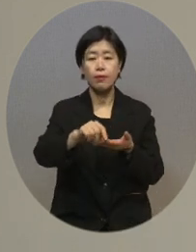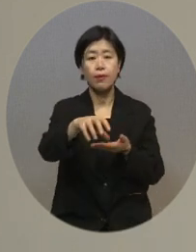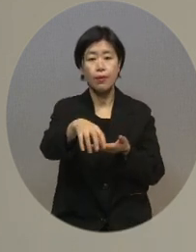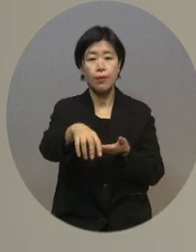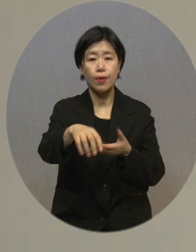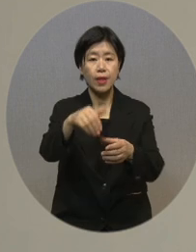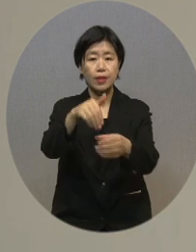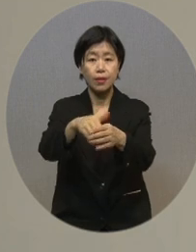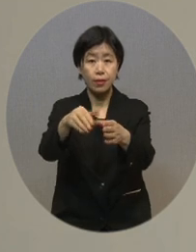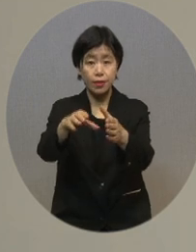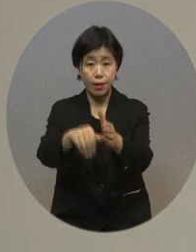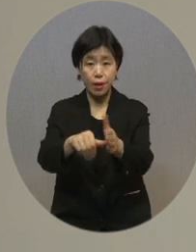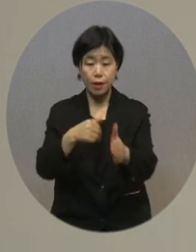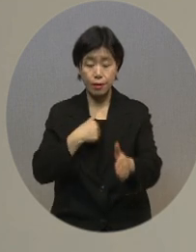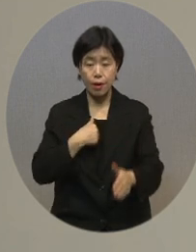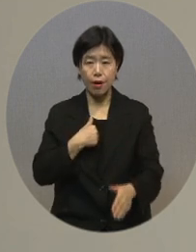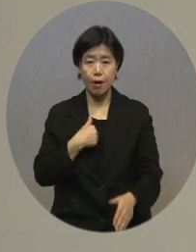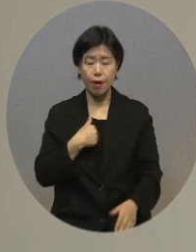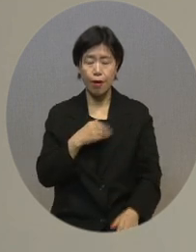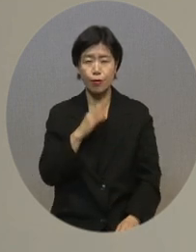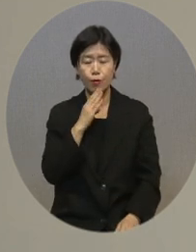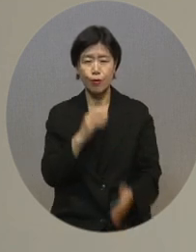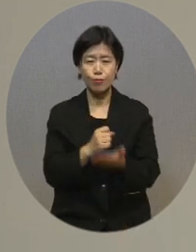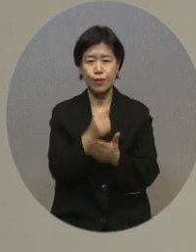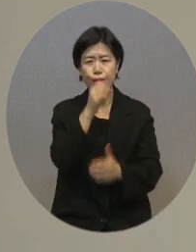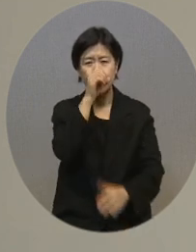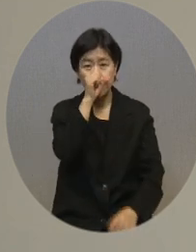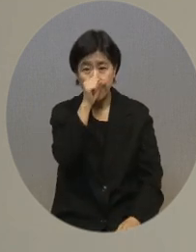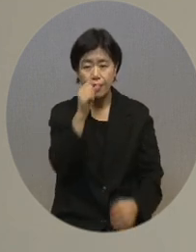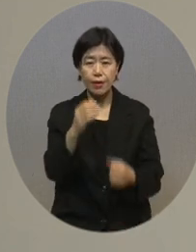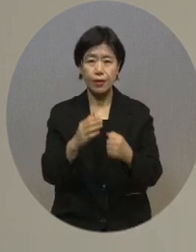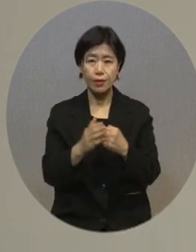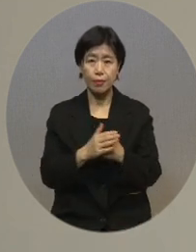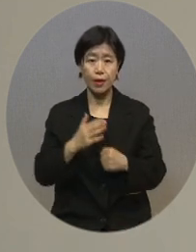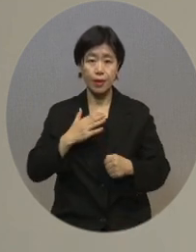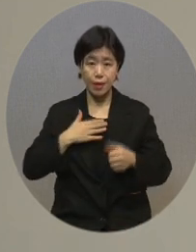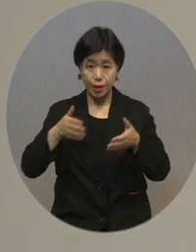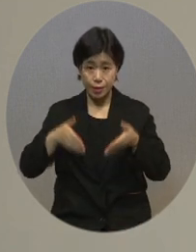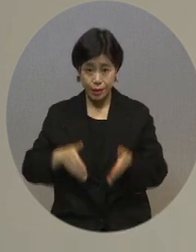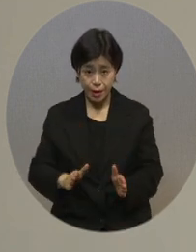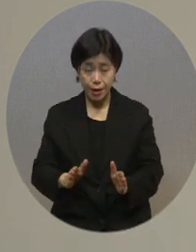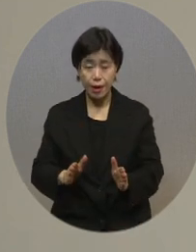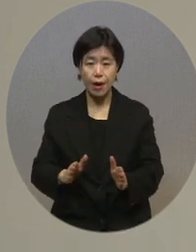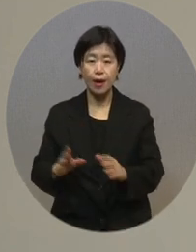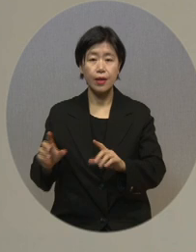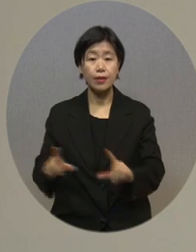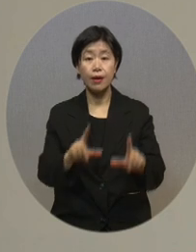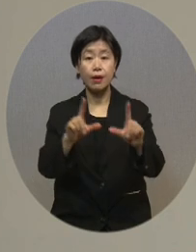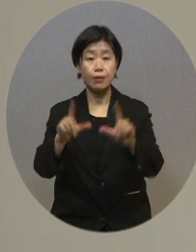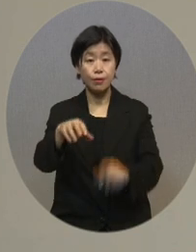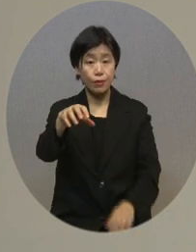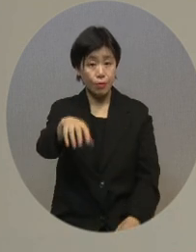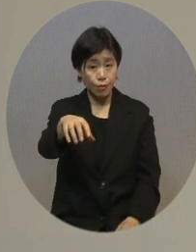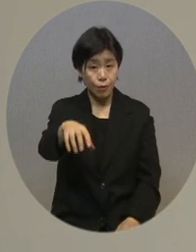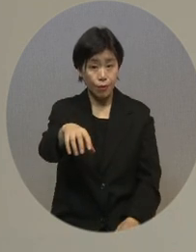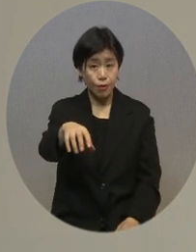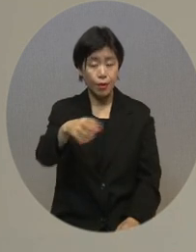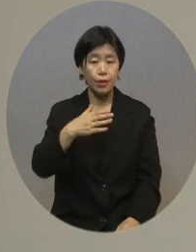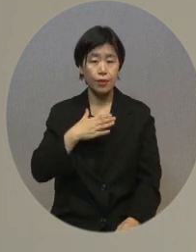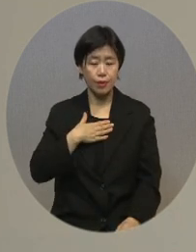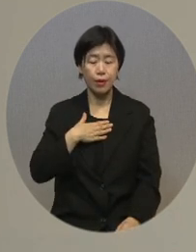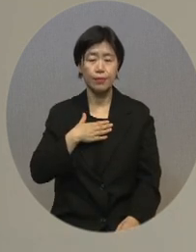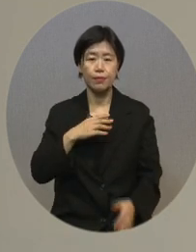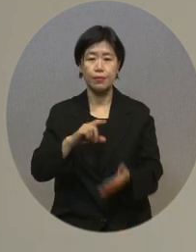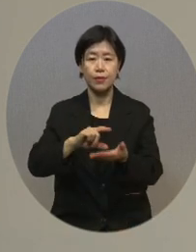주어져서 제가 자라고 또 살고 있는 그런 마을에서